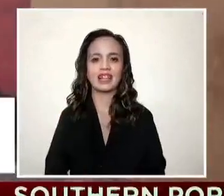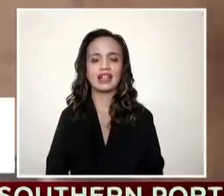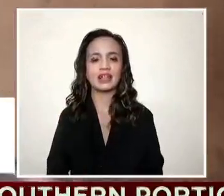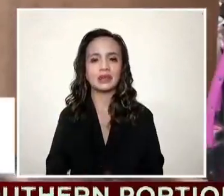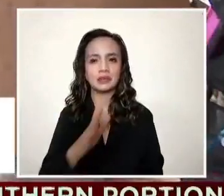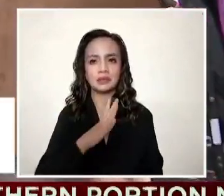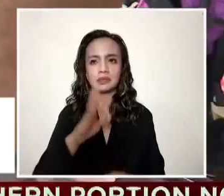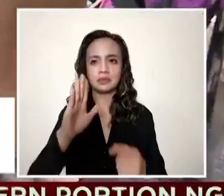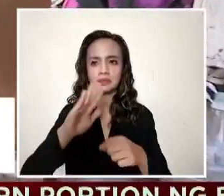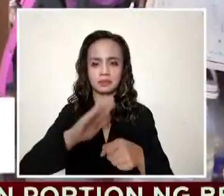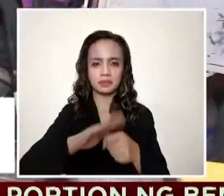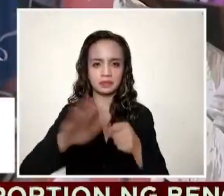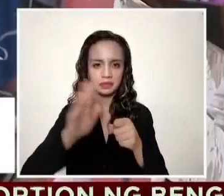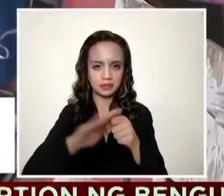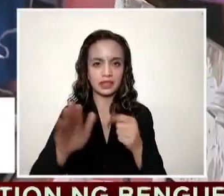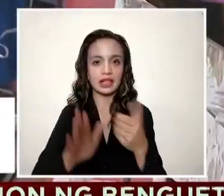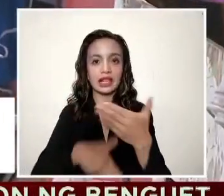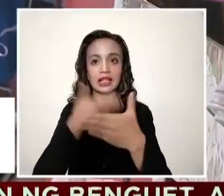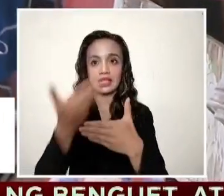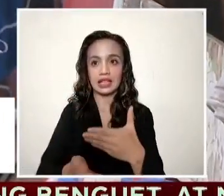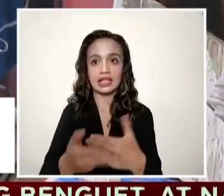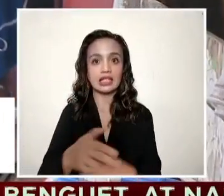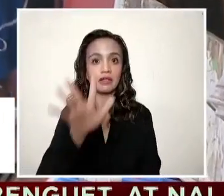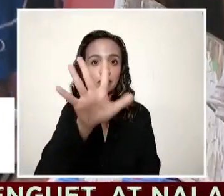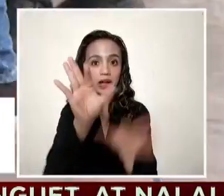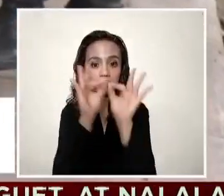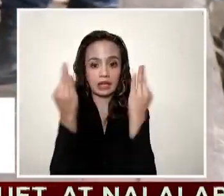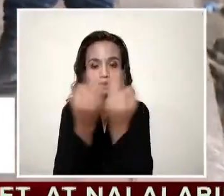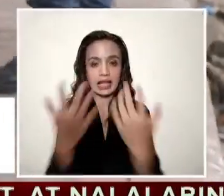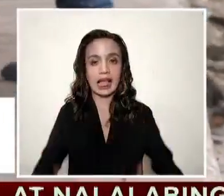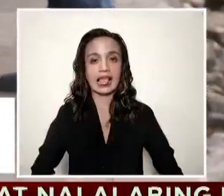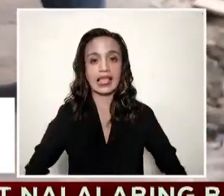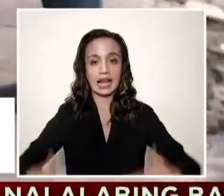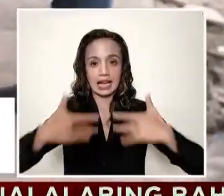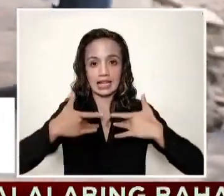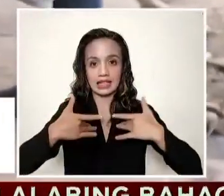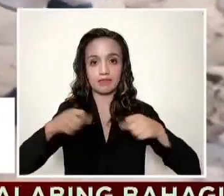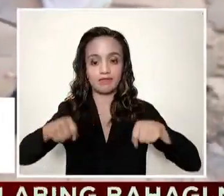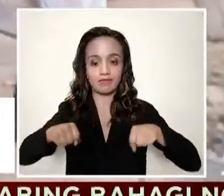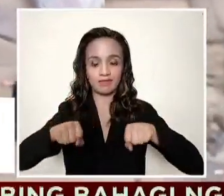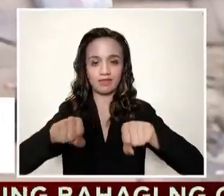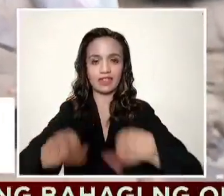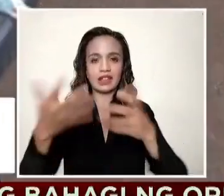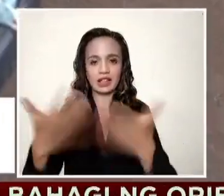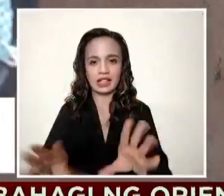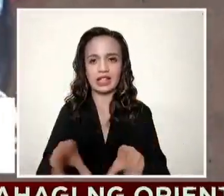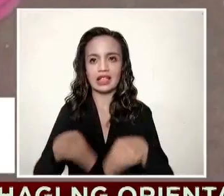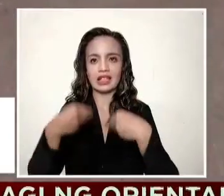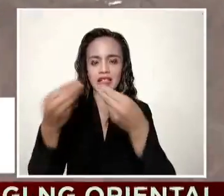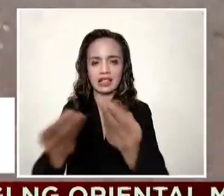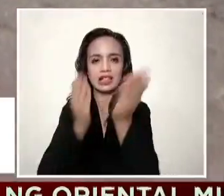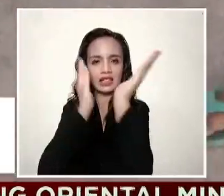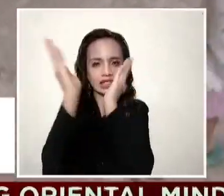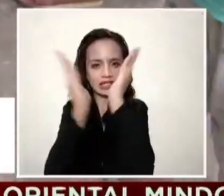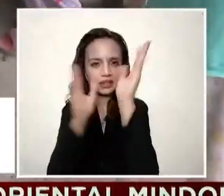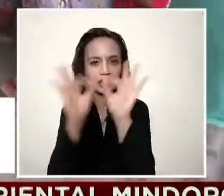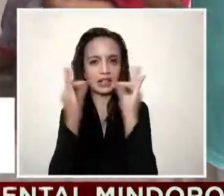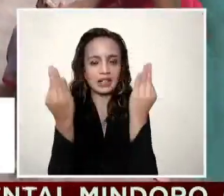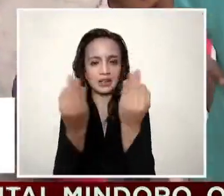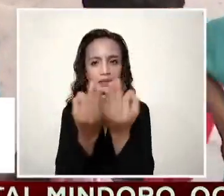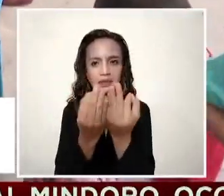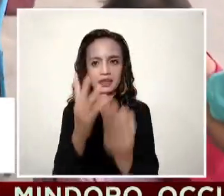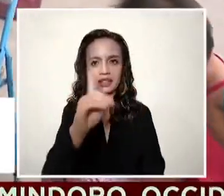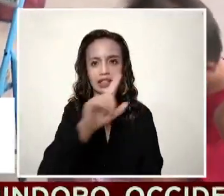pamilya na nakatira sa mga karitong ito sa Camias, Quezon City ang hinatira ng programang Lingkod Kapamilya sa teleradyo ng